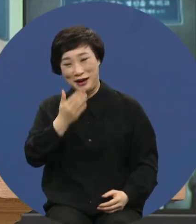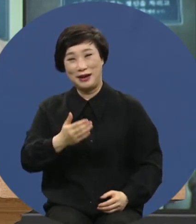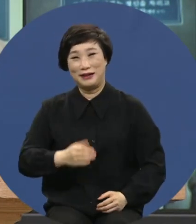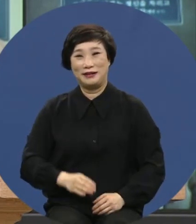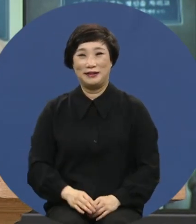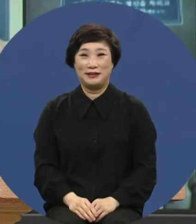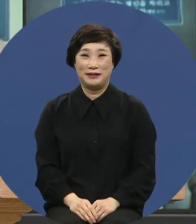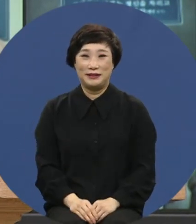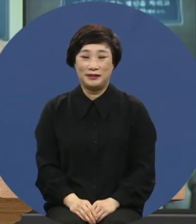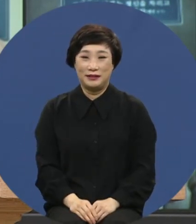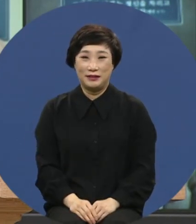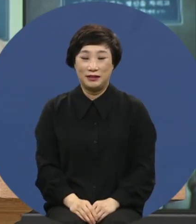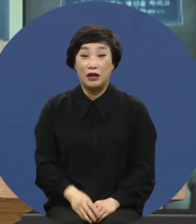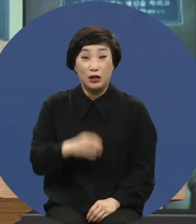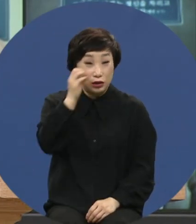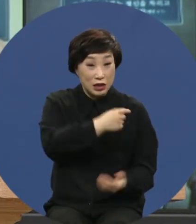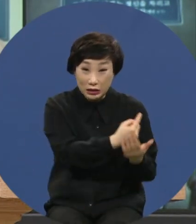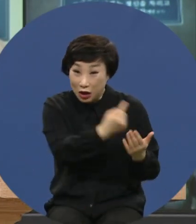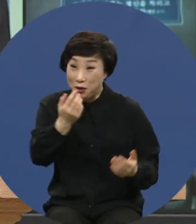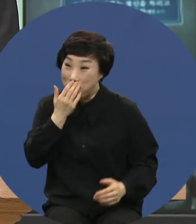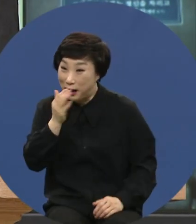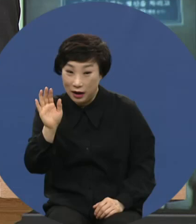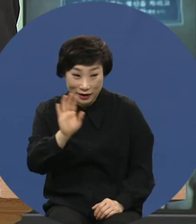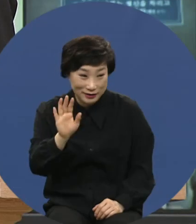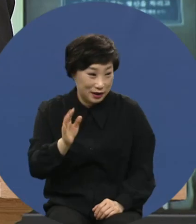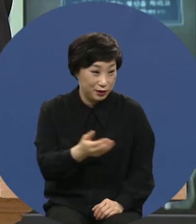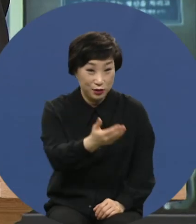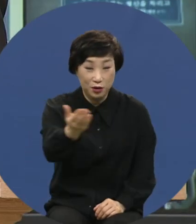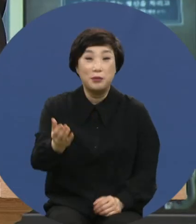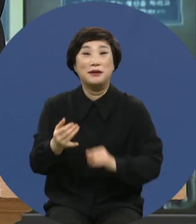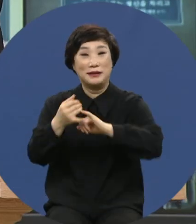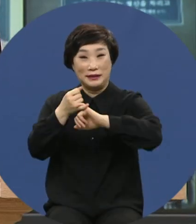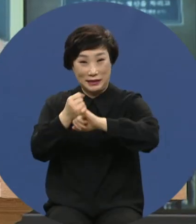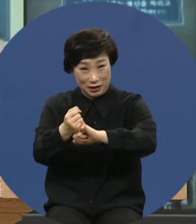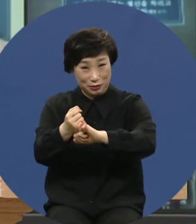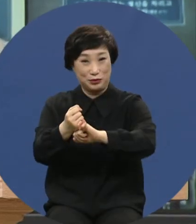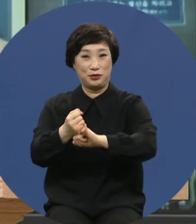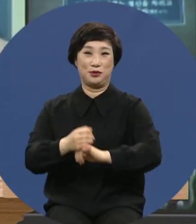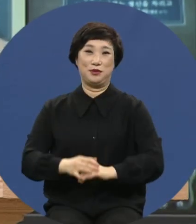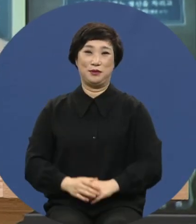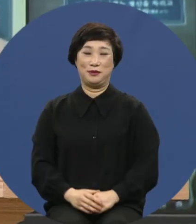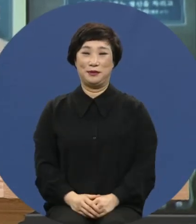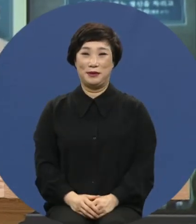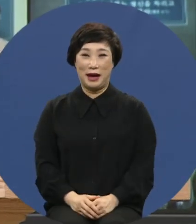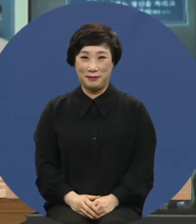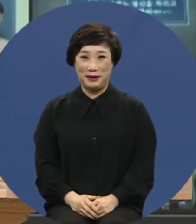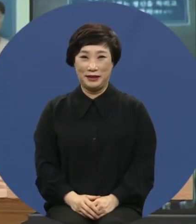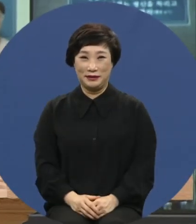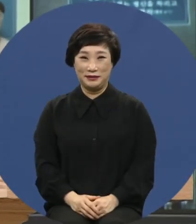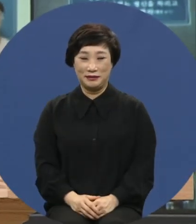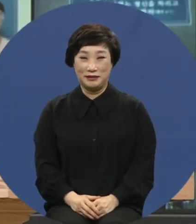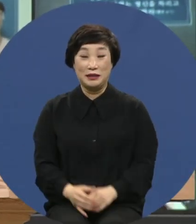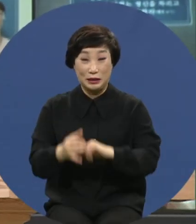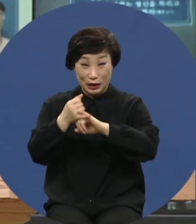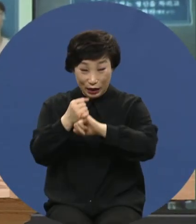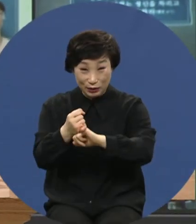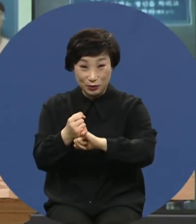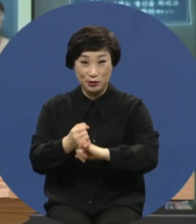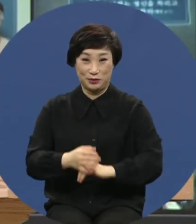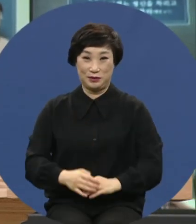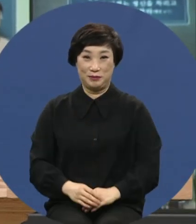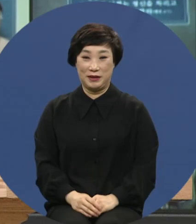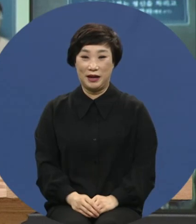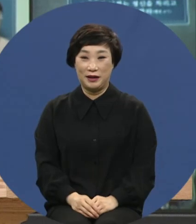벗어나는데 그냥 된 것이 아니라 약속이었다 이 말입니다. 약속이었다